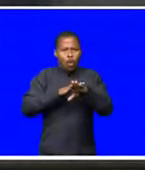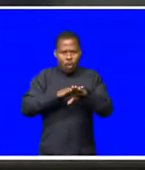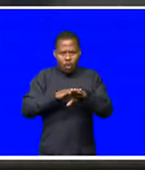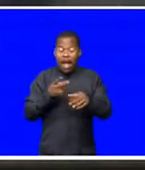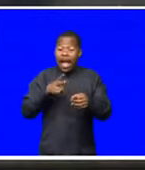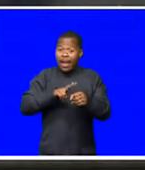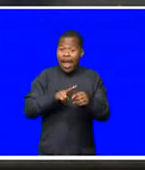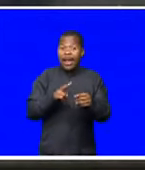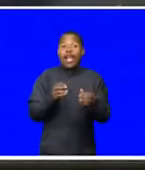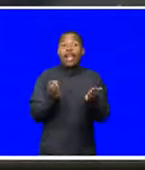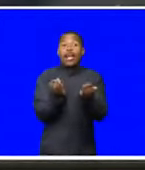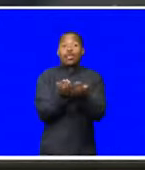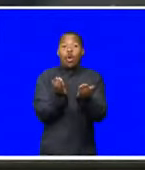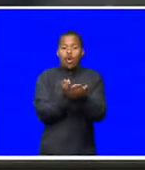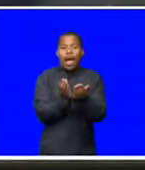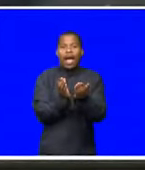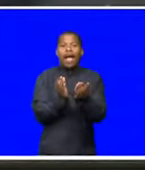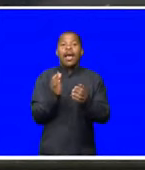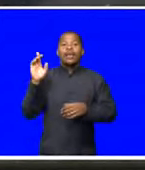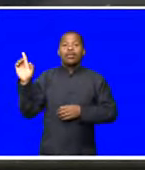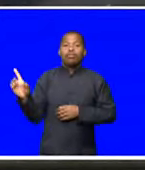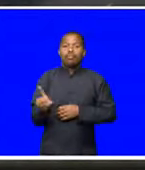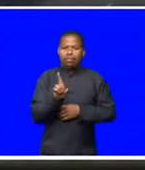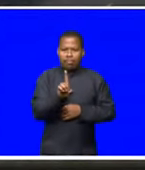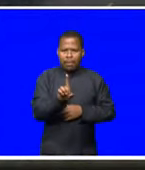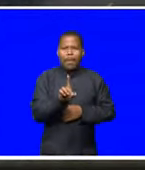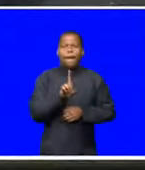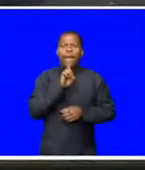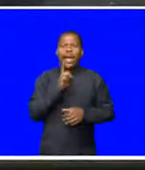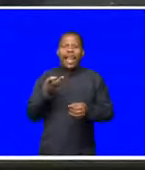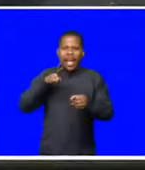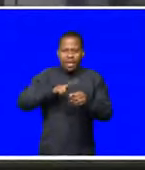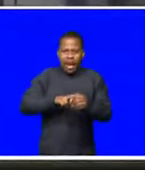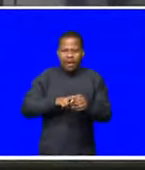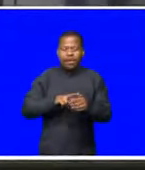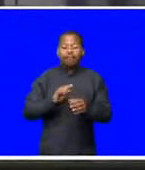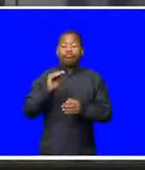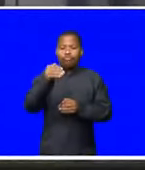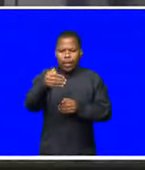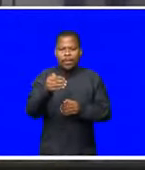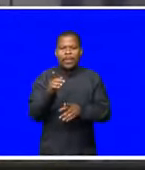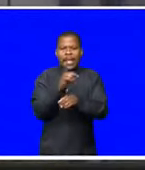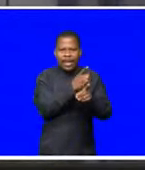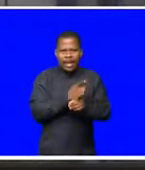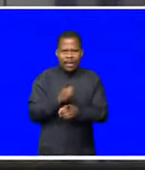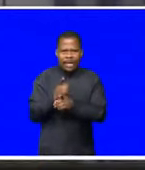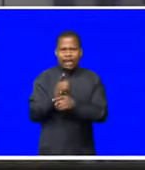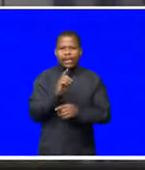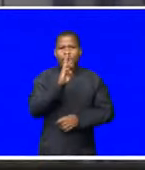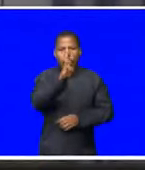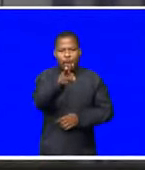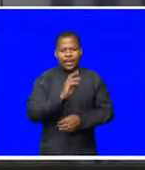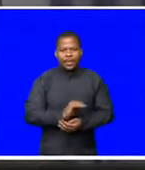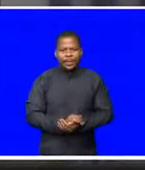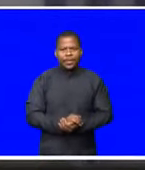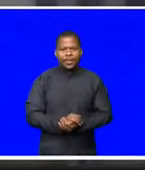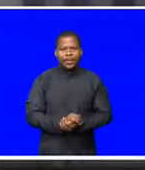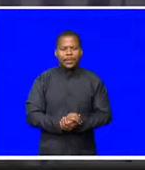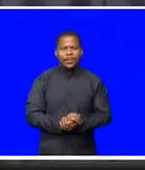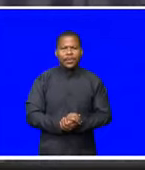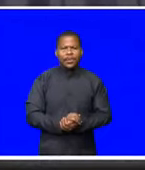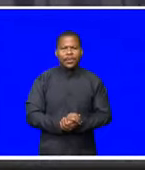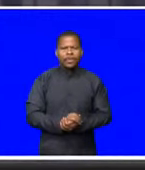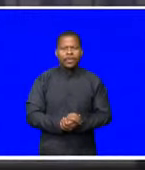savela kulelibandla noko kwase kuchutshelwa embili lokunye lokufanele ukukhulunywe kabanti